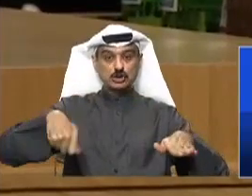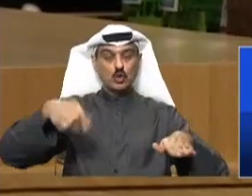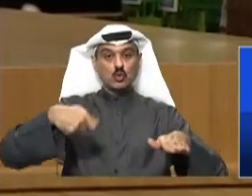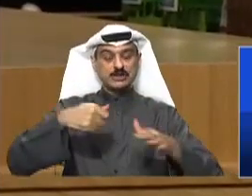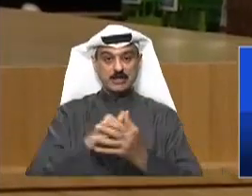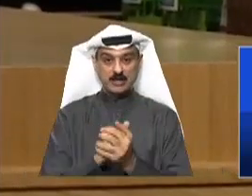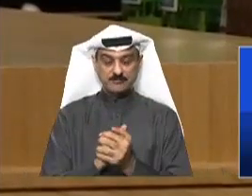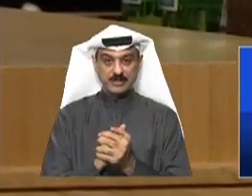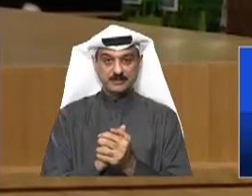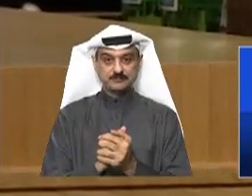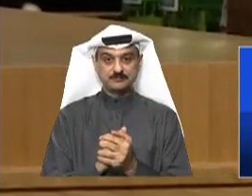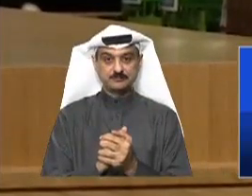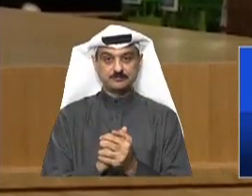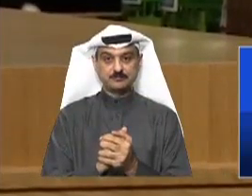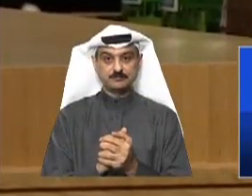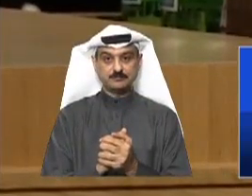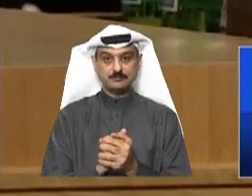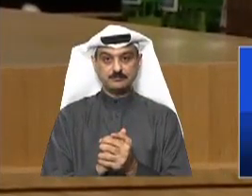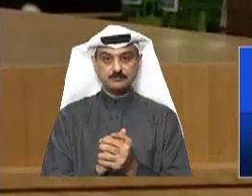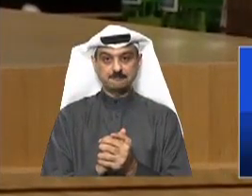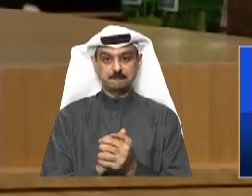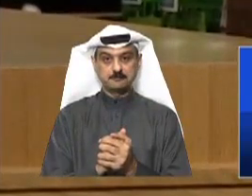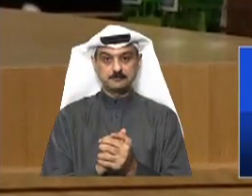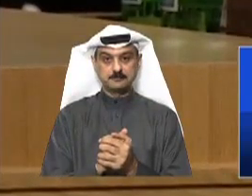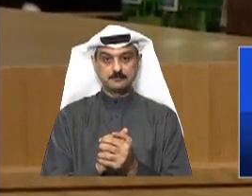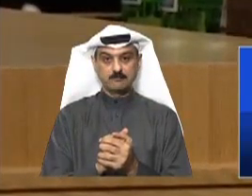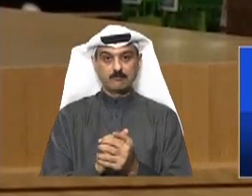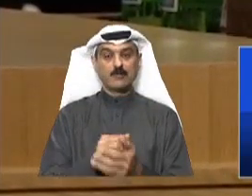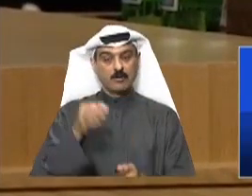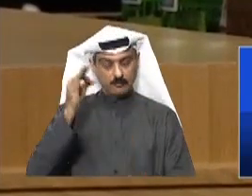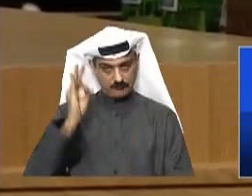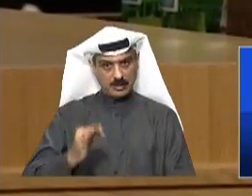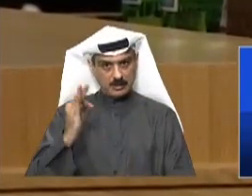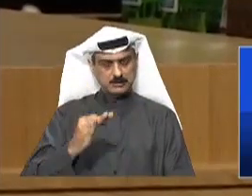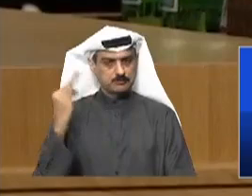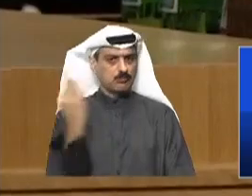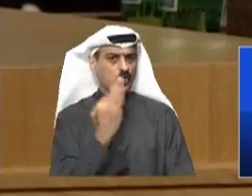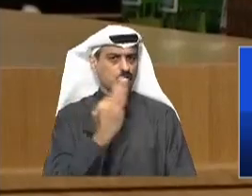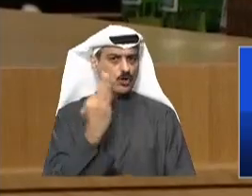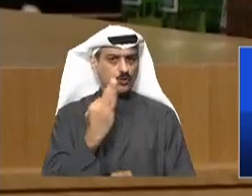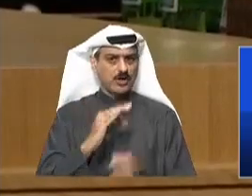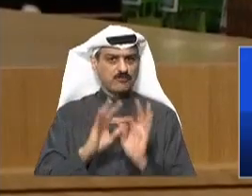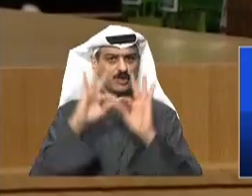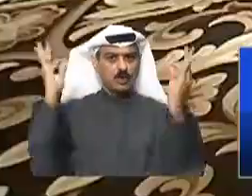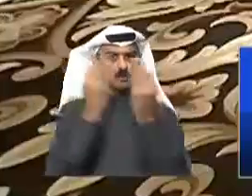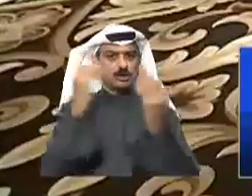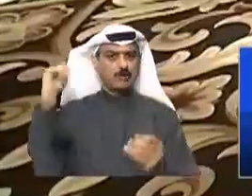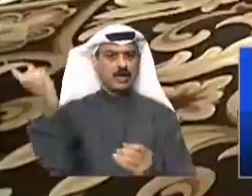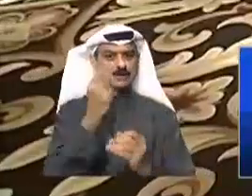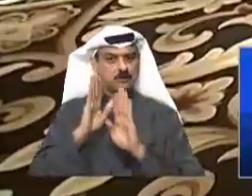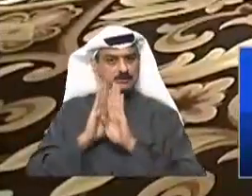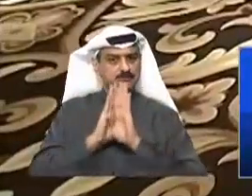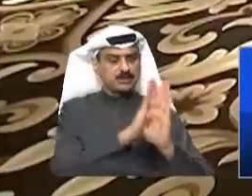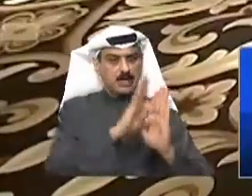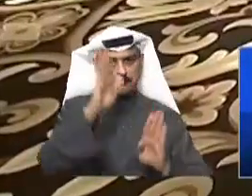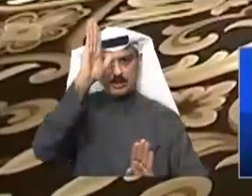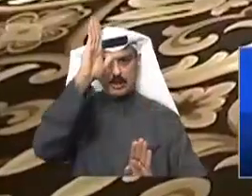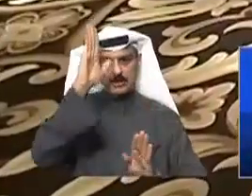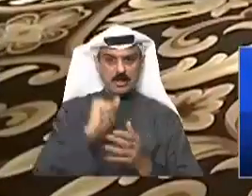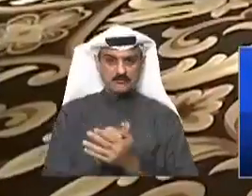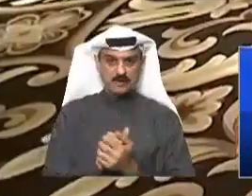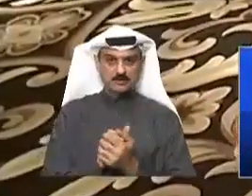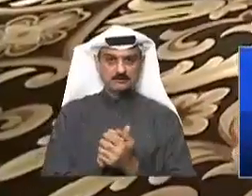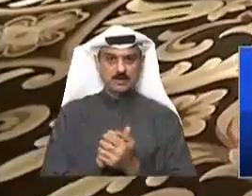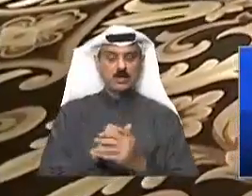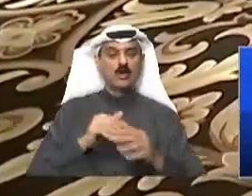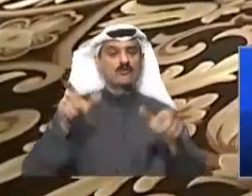الوزراء الشيخ أحمد النواف الأحمد الصباح بضرورة تحرك المجتمع الدولي لدعم العراق الذي من شأنه